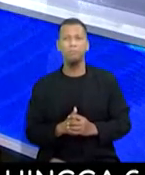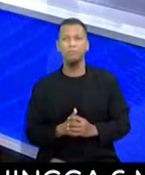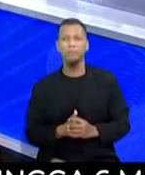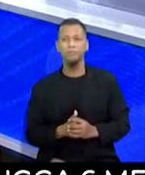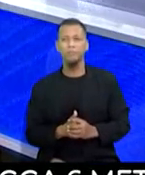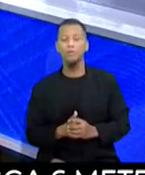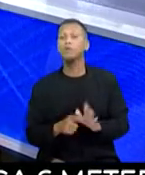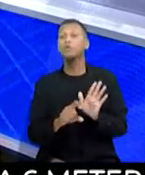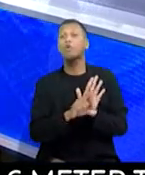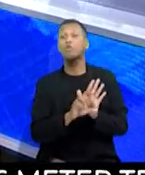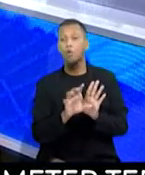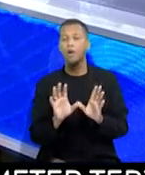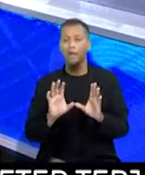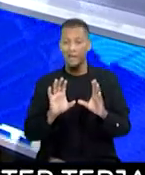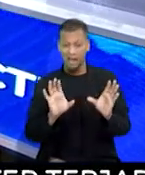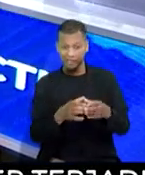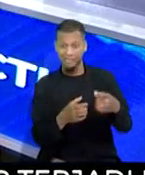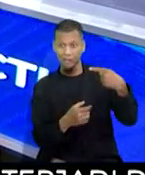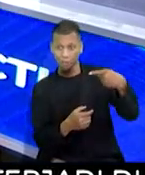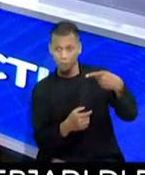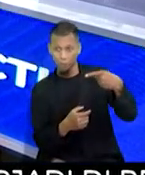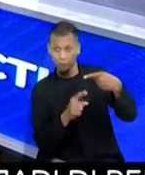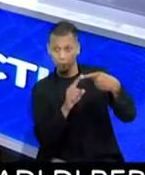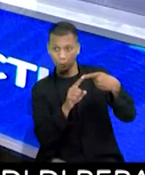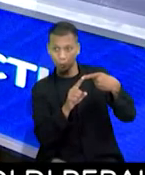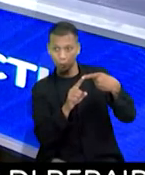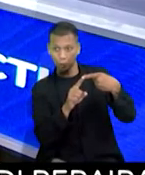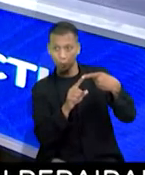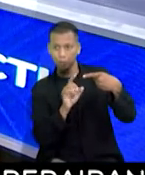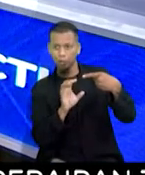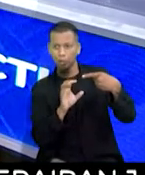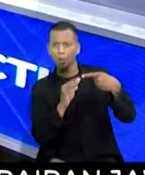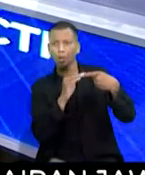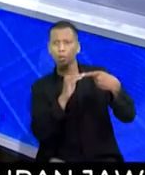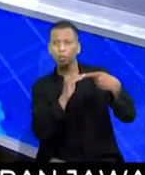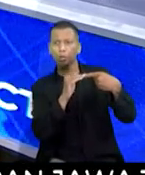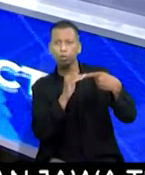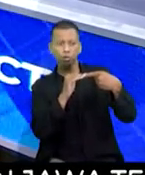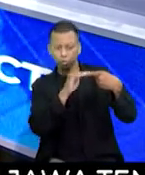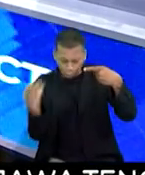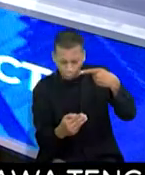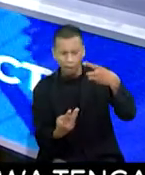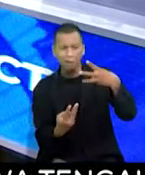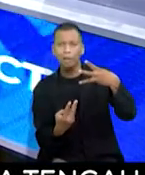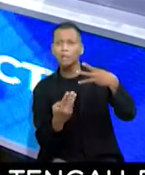1, kemudian harus menyesuaikan diri, artinya turun ke kelas standar. Ini apakah yang peserta di kategori